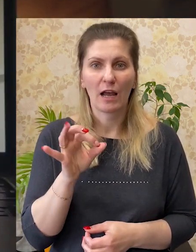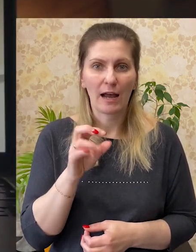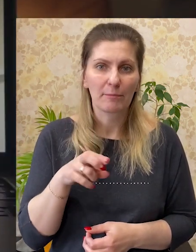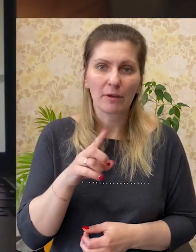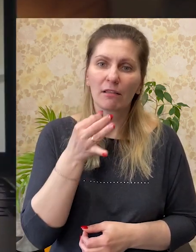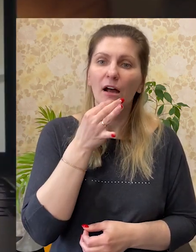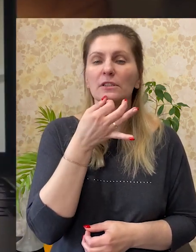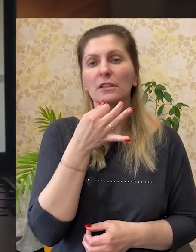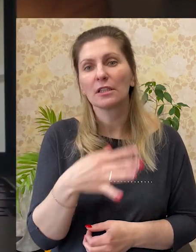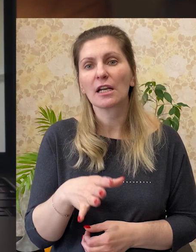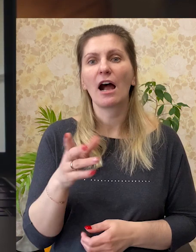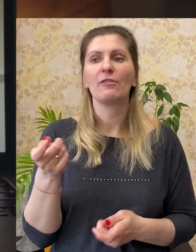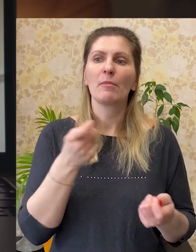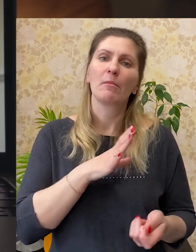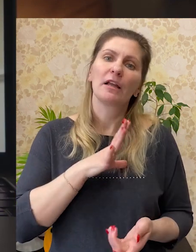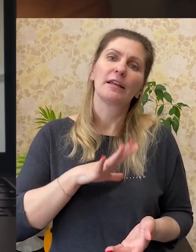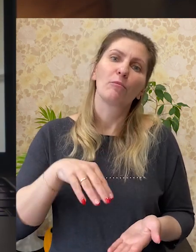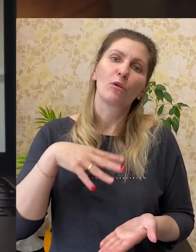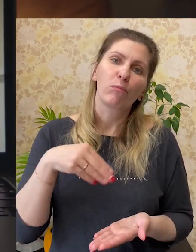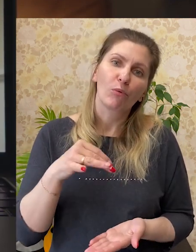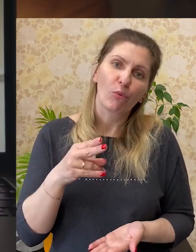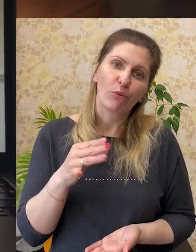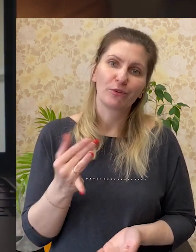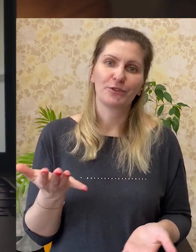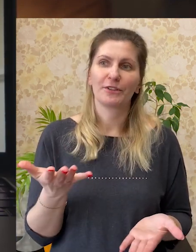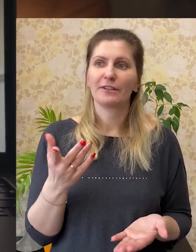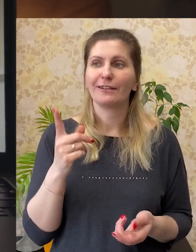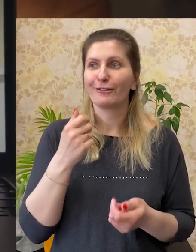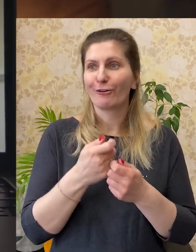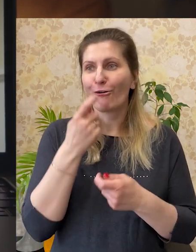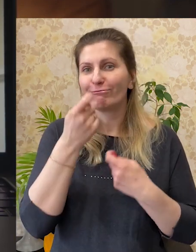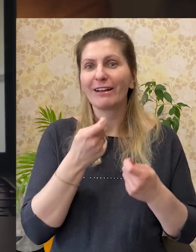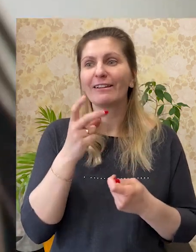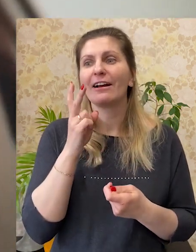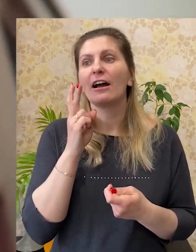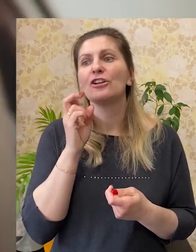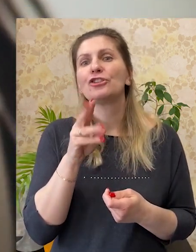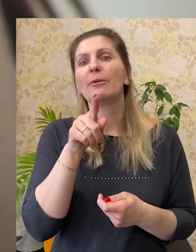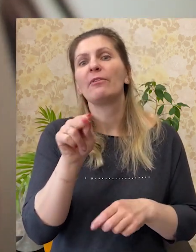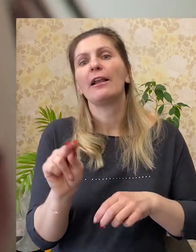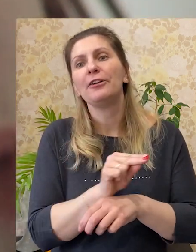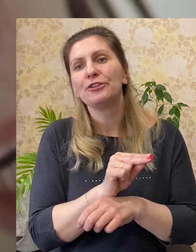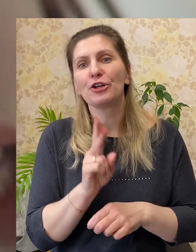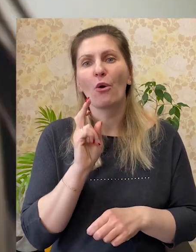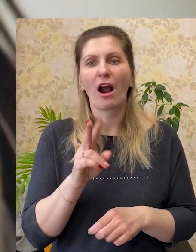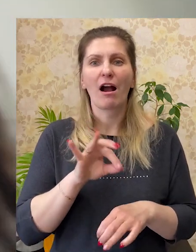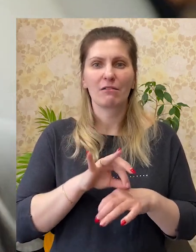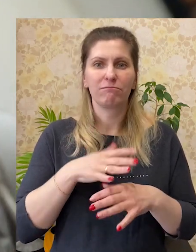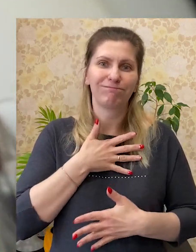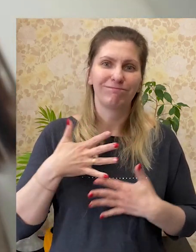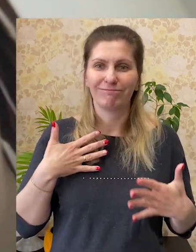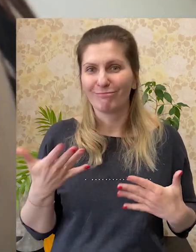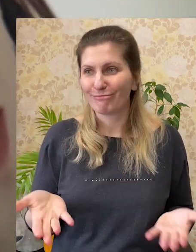нет, принесли ли уже булочки на второй завтрак, до каких-то там вещей, связанных, как у кого протекает болезнь, кому